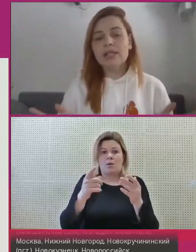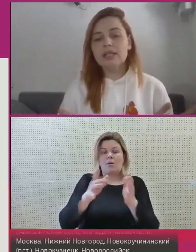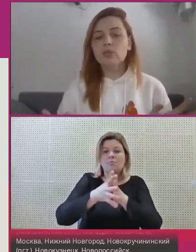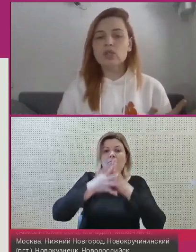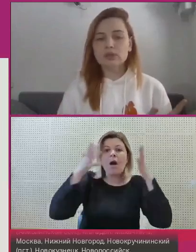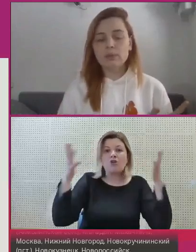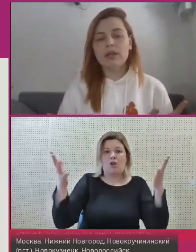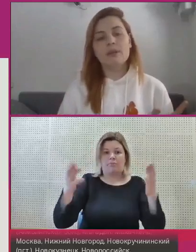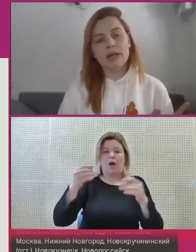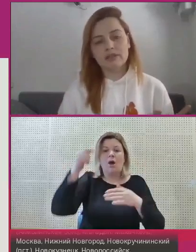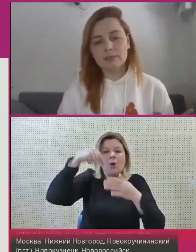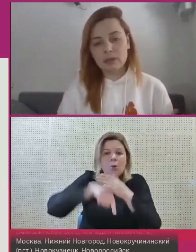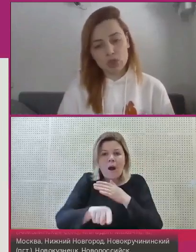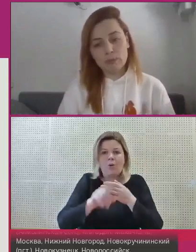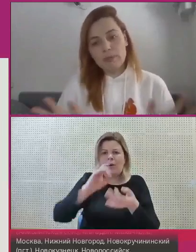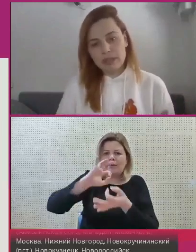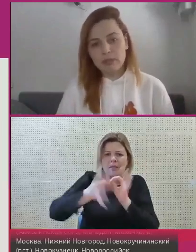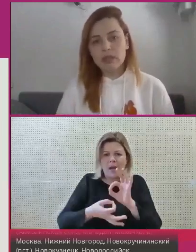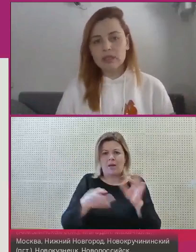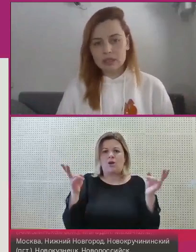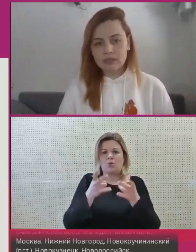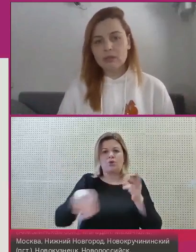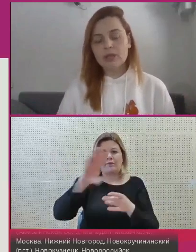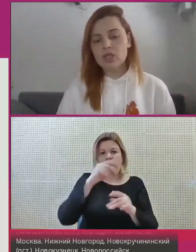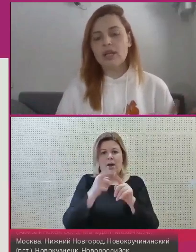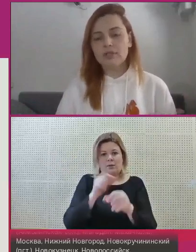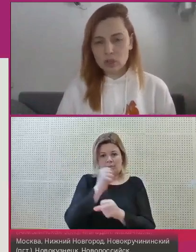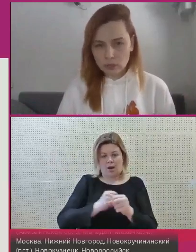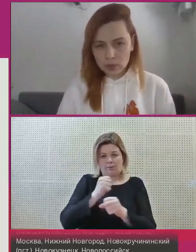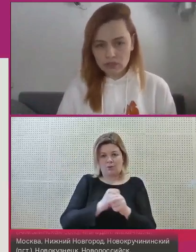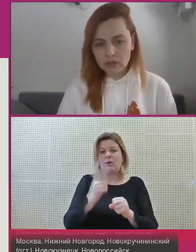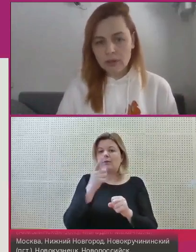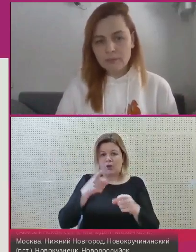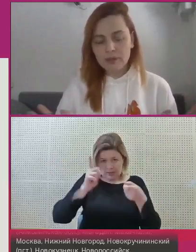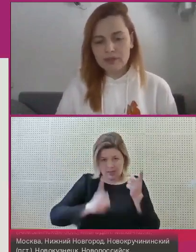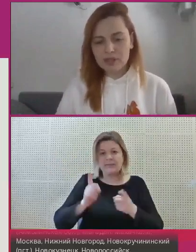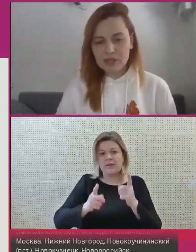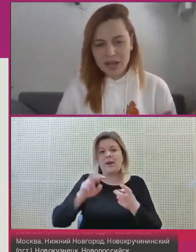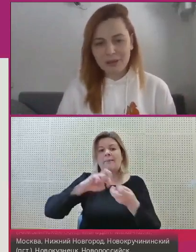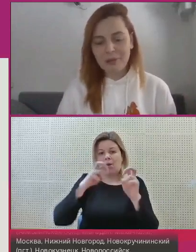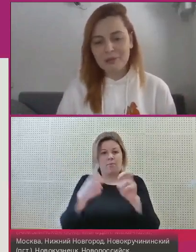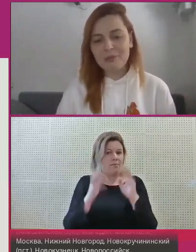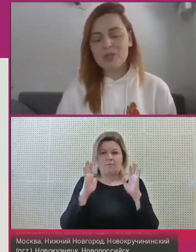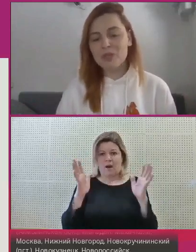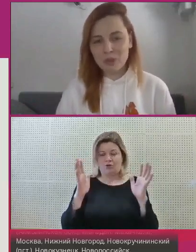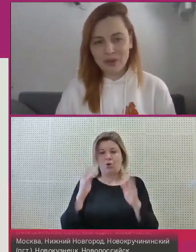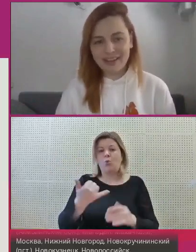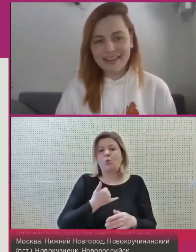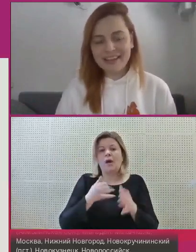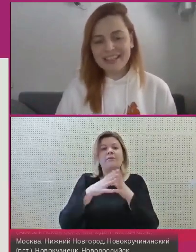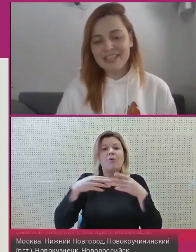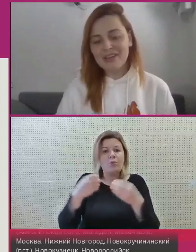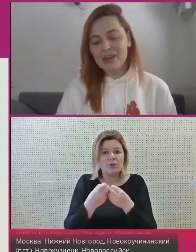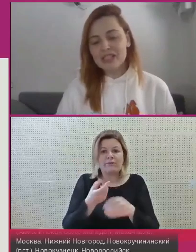и детально это нужно все прорабатывать, потому что проблема действительно большая. В нашем обществе социальных проблем очень